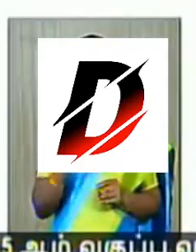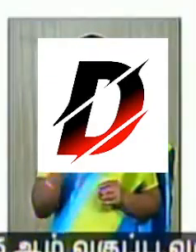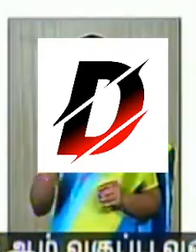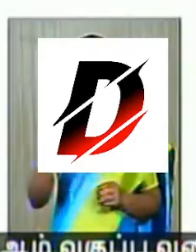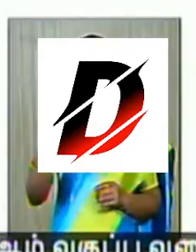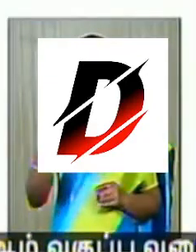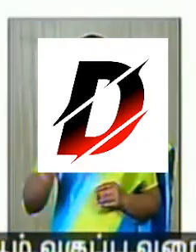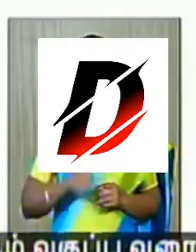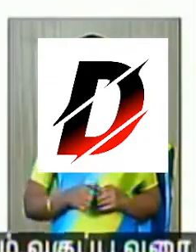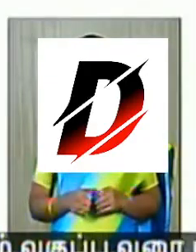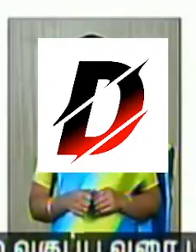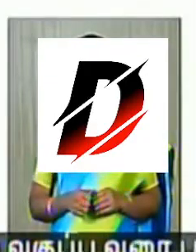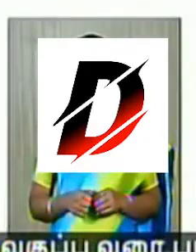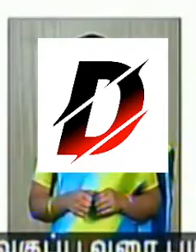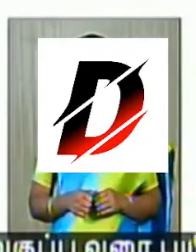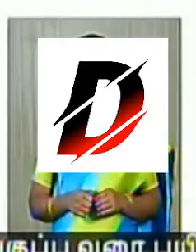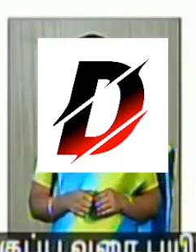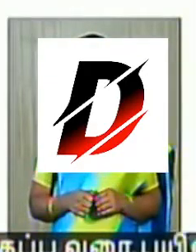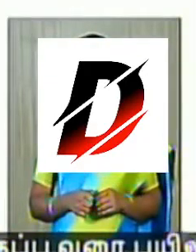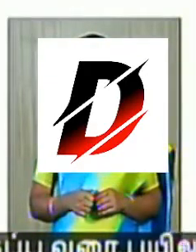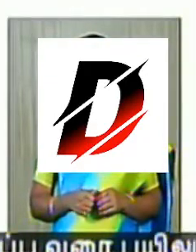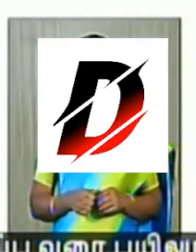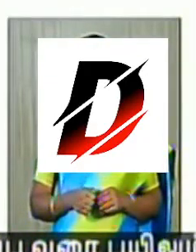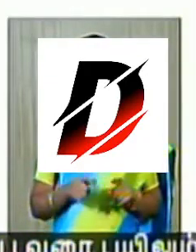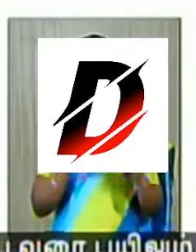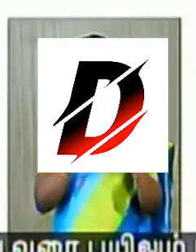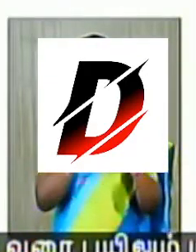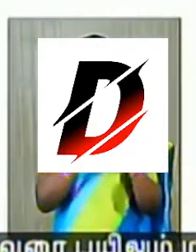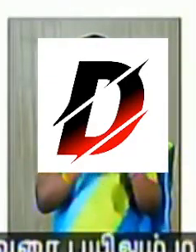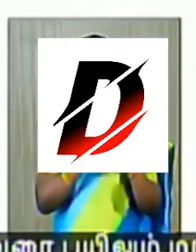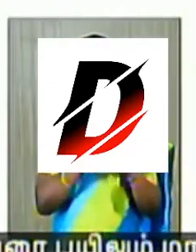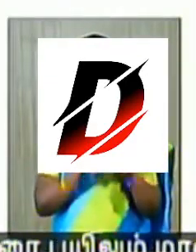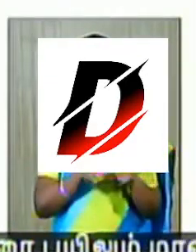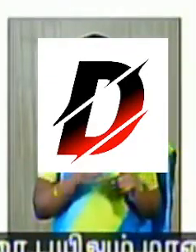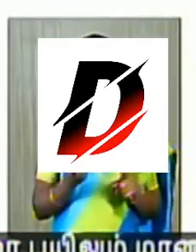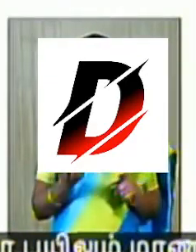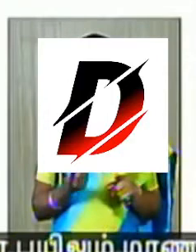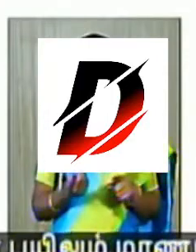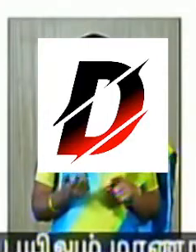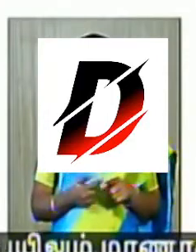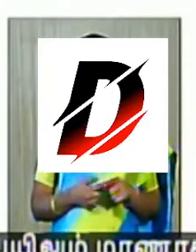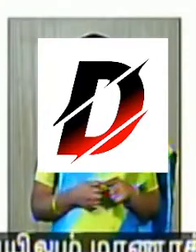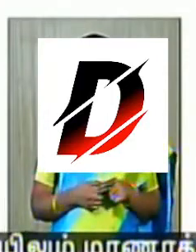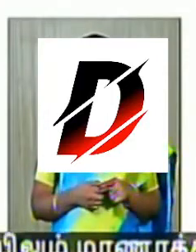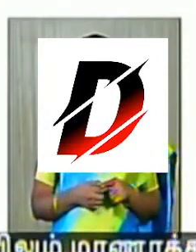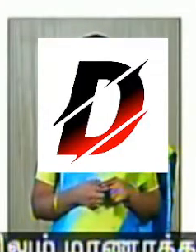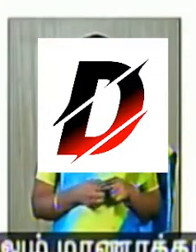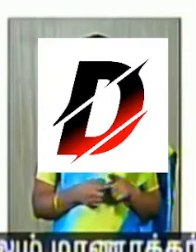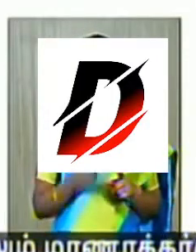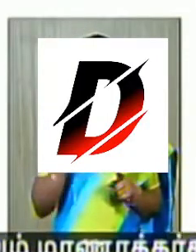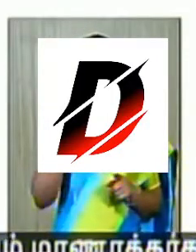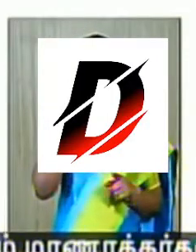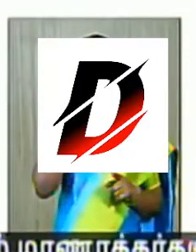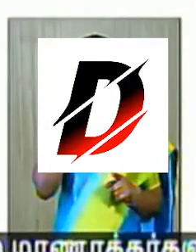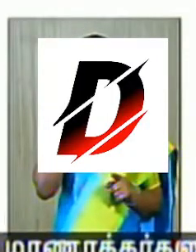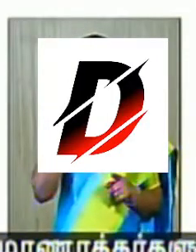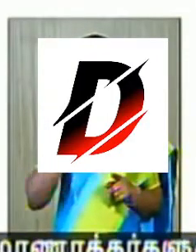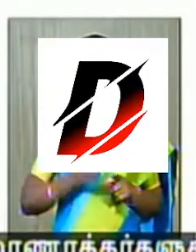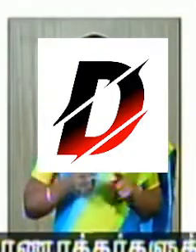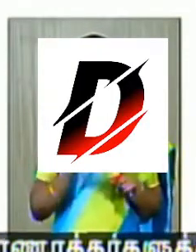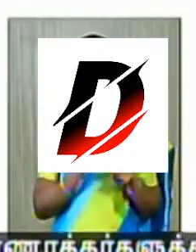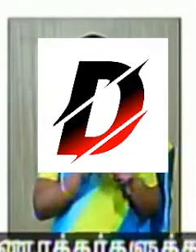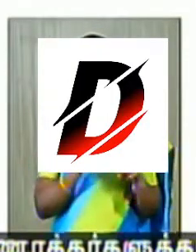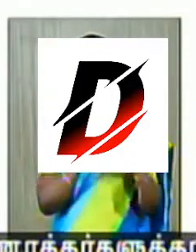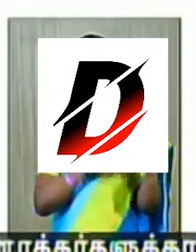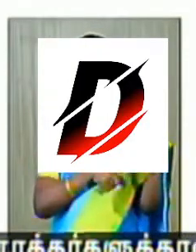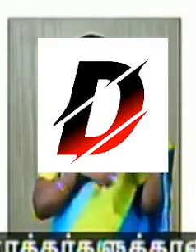உறுப்பு மைனஸ் 6, இல்லைனா எக்ஸ் கூட எடுத்து எக்ஸ் 0 பிரதி இருங்க, பிரதிட்டுறமா பாருங்கள், பிரதியிட்டால் என்ன கிடைக்கும், 2 × 0